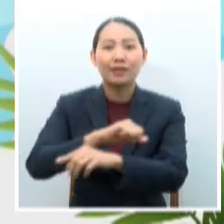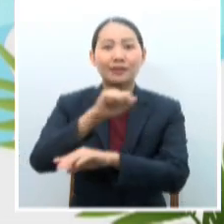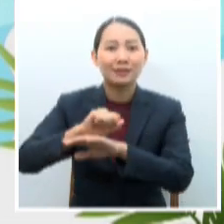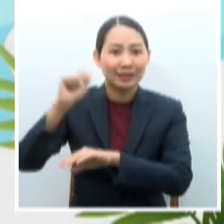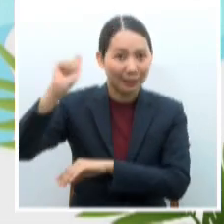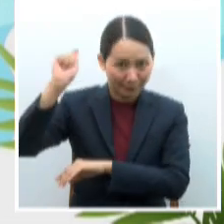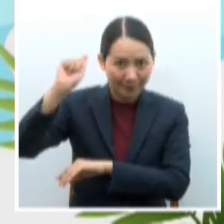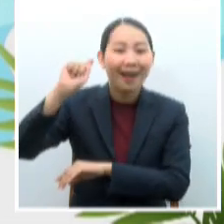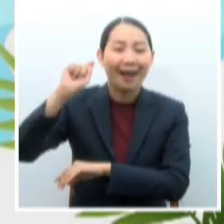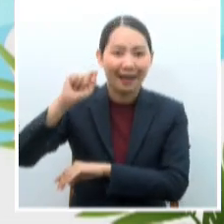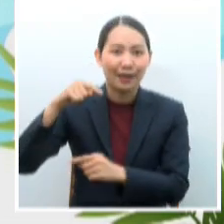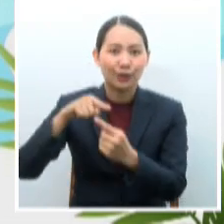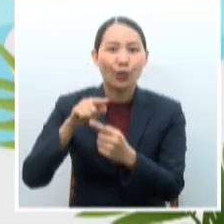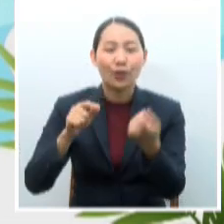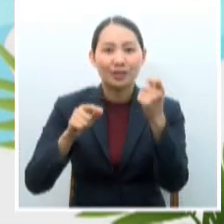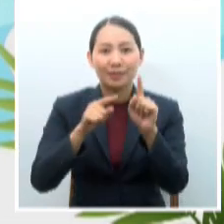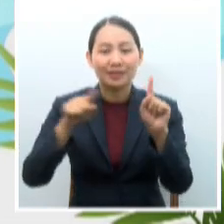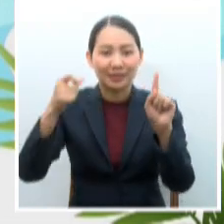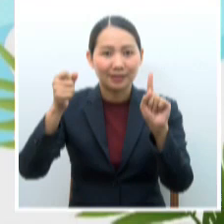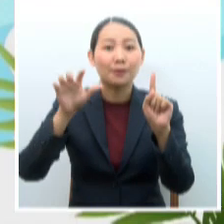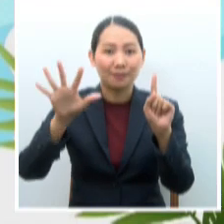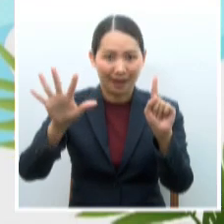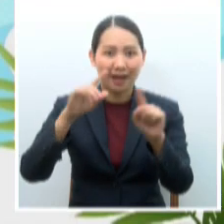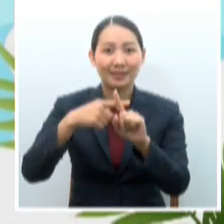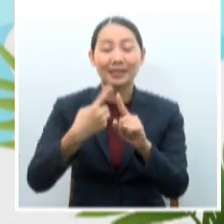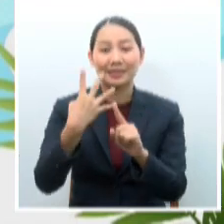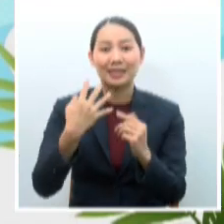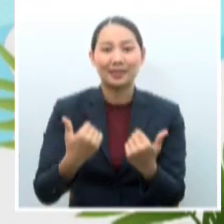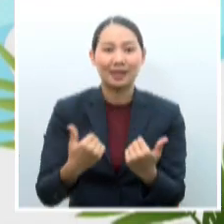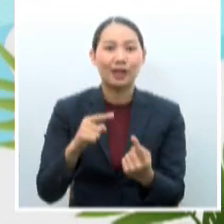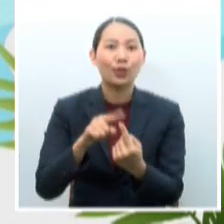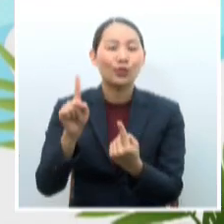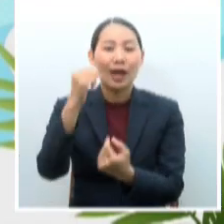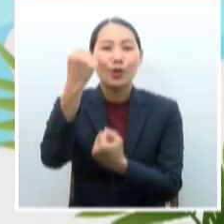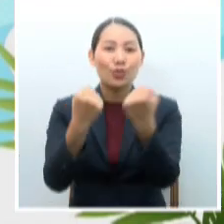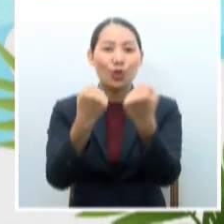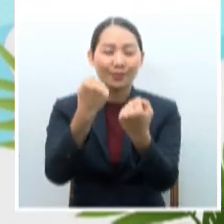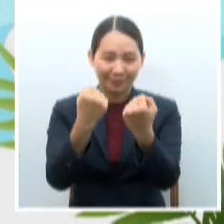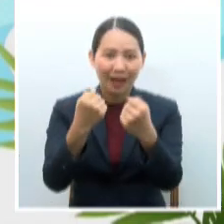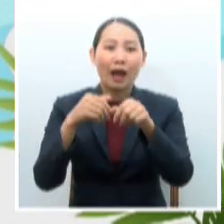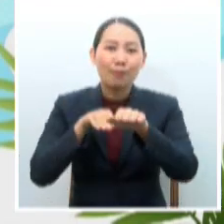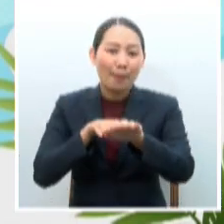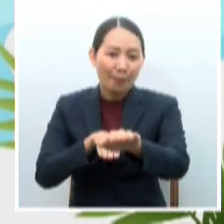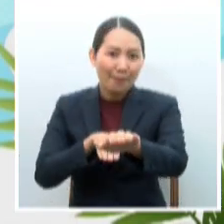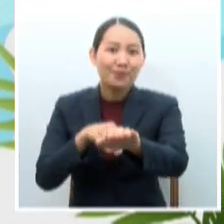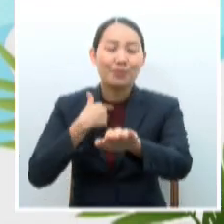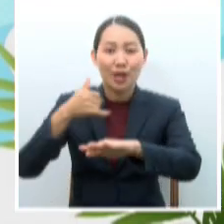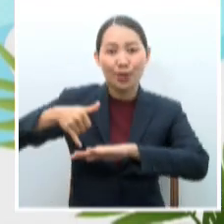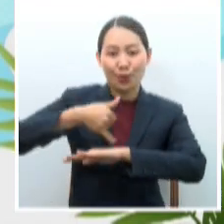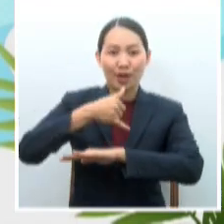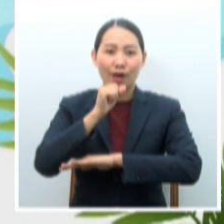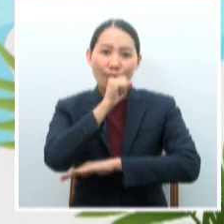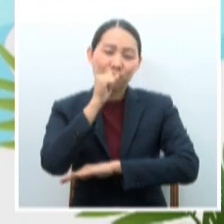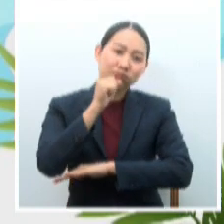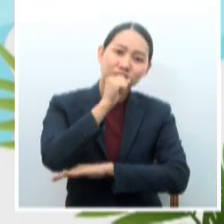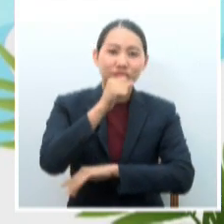ษายนนี้ค่ะโดยกิจกรรมภายในงานนะคะก็จะมีตั้งแต่ขบวนพาเหรดรถสงกรานต์การแสดงบนเวทีกิจกรรมทำบุญตักบาตรส่งน้